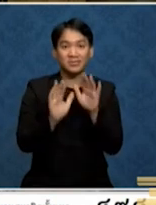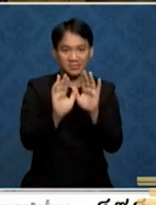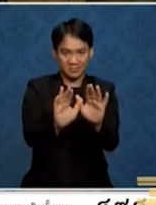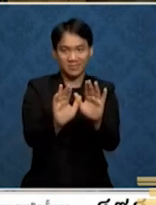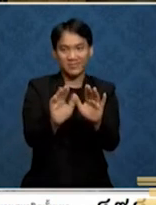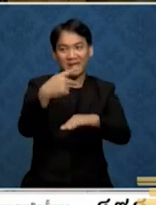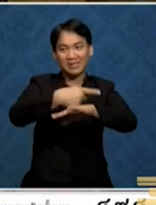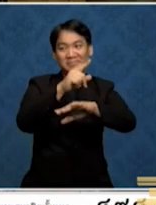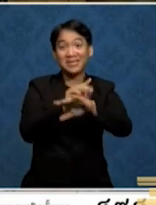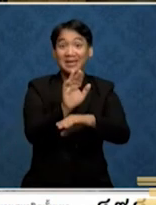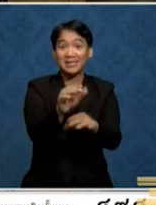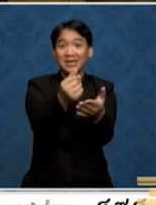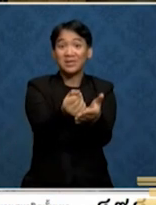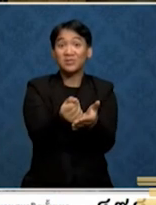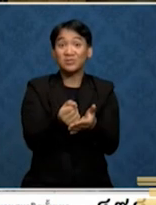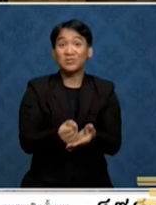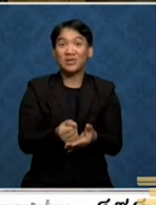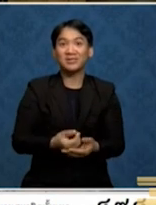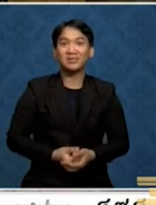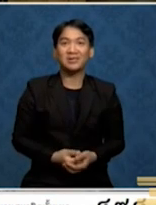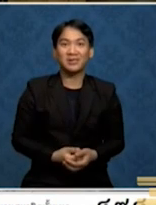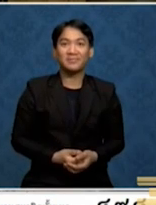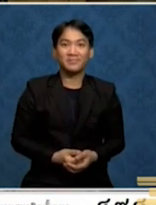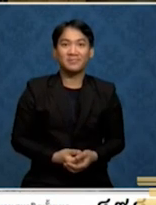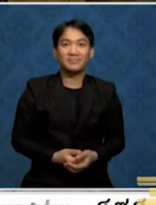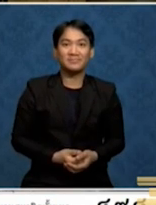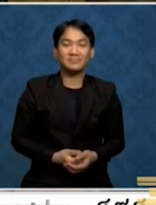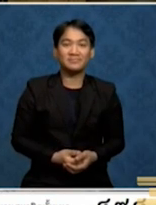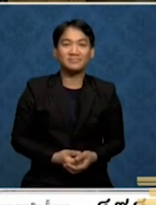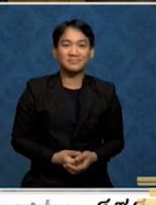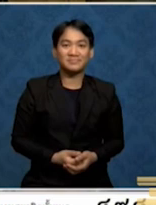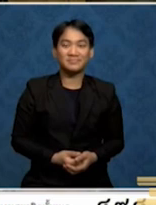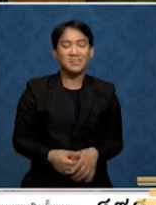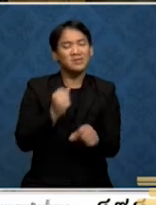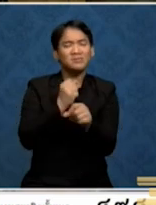าให้ท่านช่วยเร่งรัดดำเนินการให้เป็นวัดที่ถูกต้อง